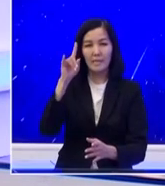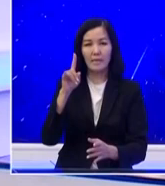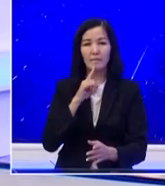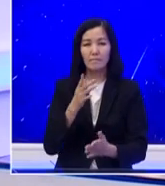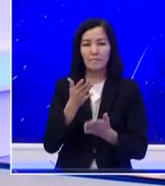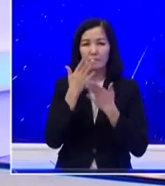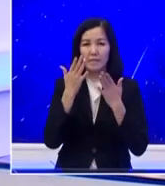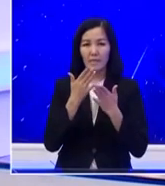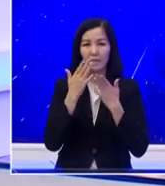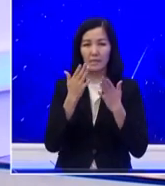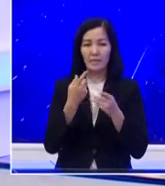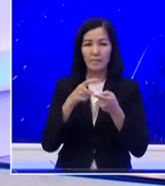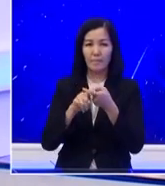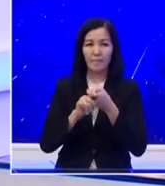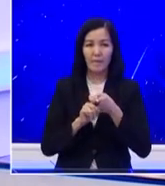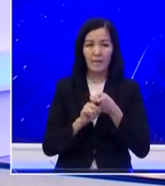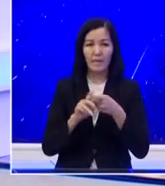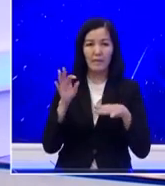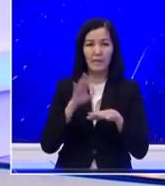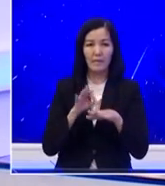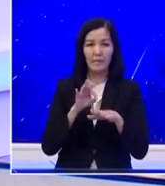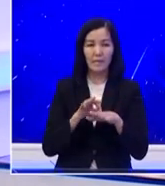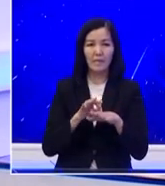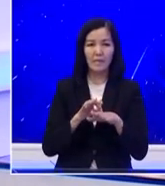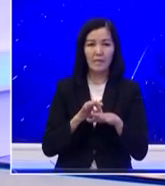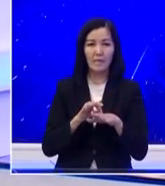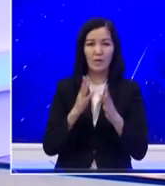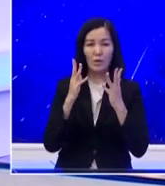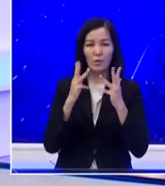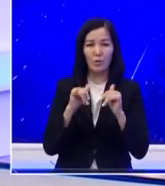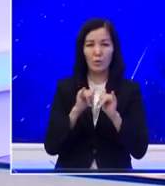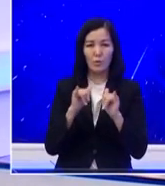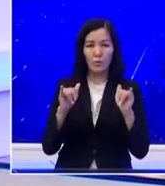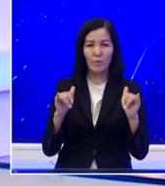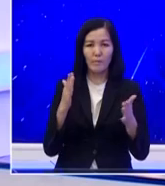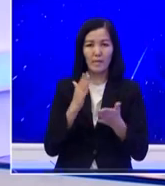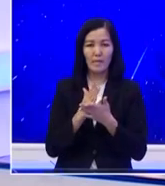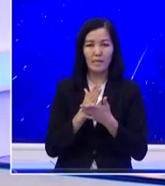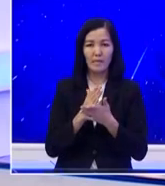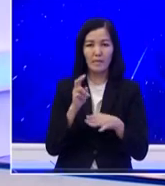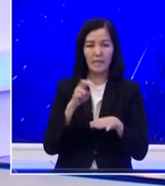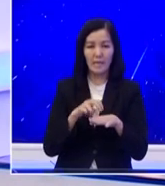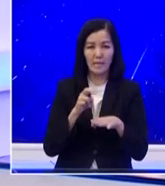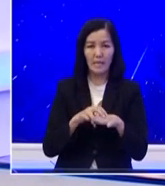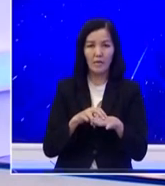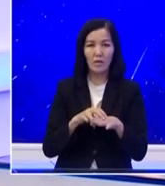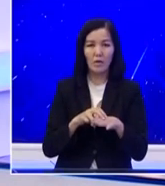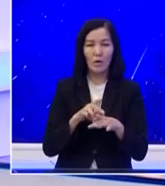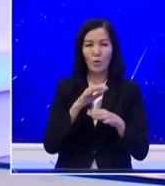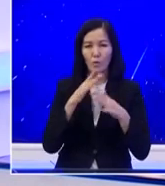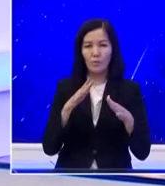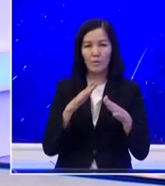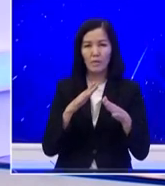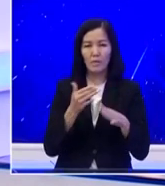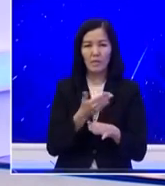Елімізде тыныс жолдары арқылы берілетін вирустық инфекцияға шалдыққандар қатары күннен күнге көбейіп келеді дейді дәрігерлер. Олардың